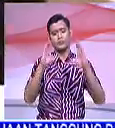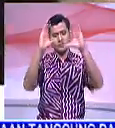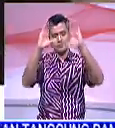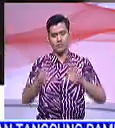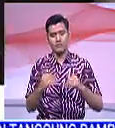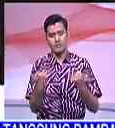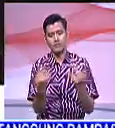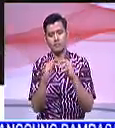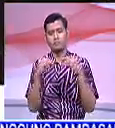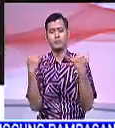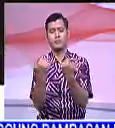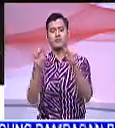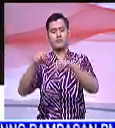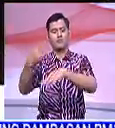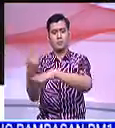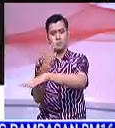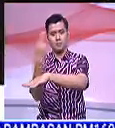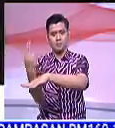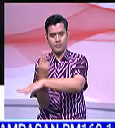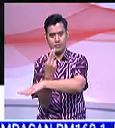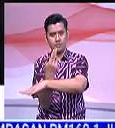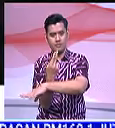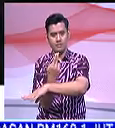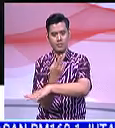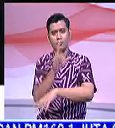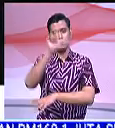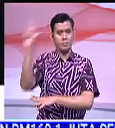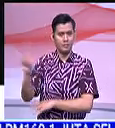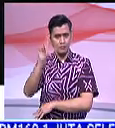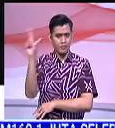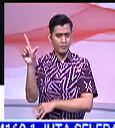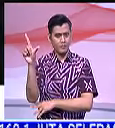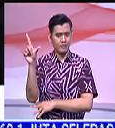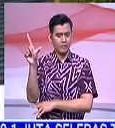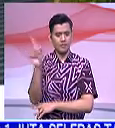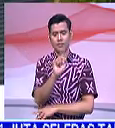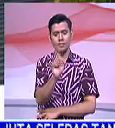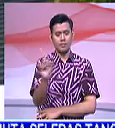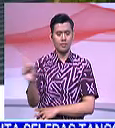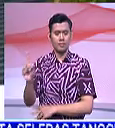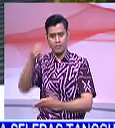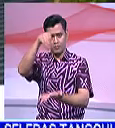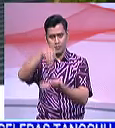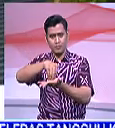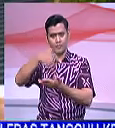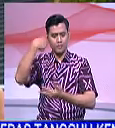kini masyarakat dapat menggunakan kemudahan berkenaan di perpustakaan berdekatan Ersa